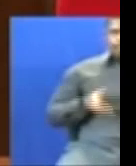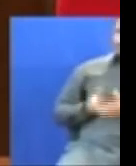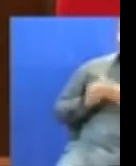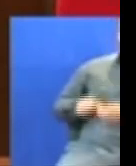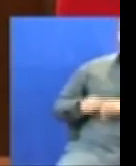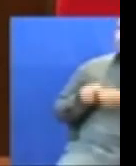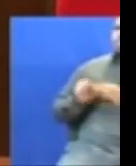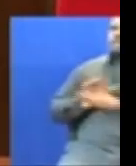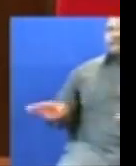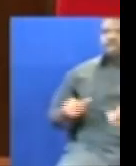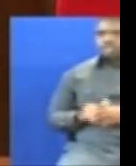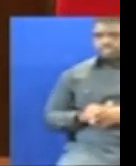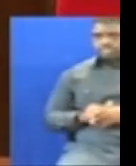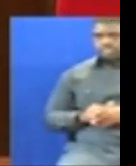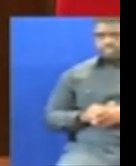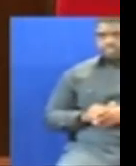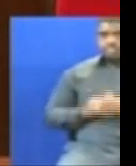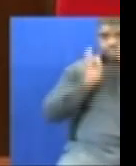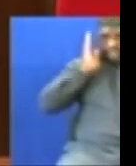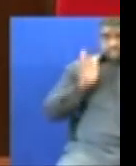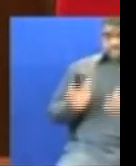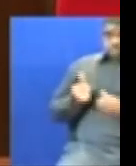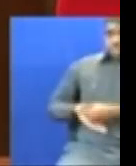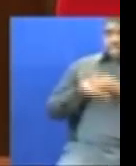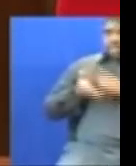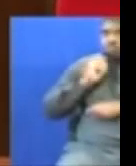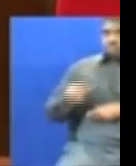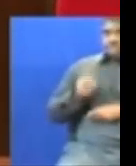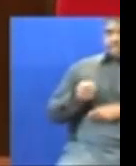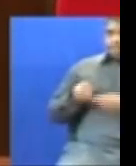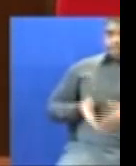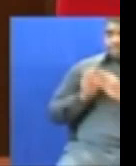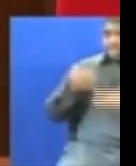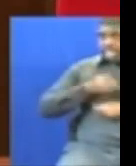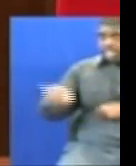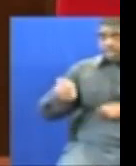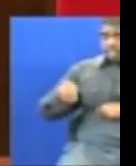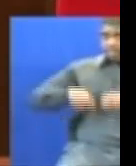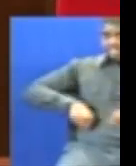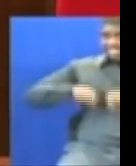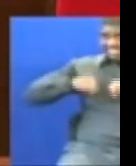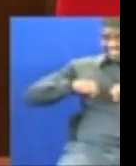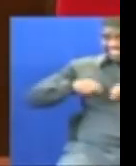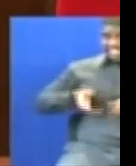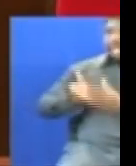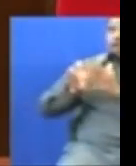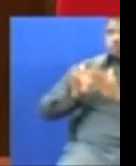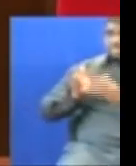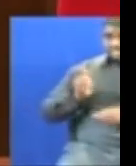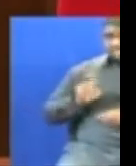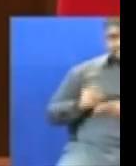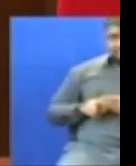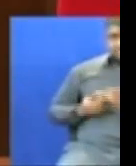zilizoharibika. Lakini mheshimiwa Naibu Spika, kuna barabara ya TANROADS wenyewe ambao wanamiliki kutoka Mloka Msamba kilia Matundu mpaka Maji